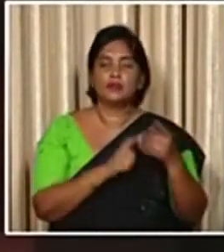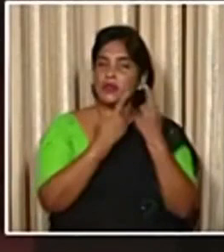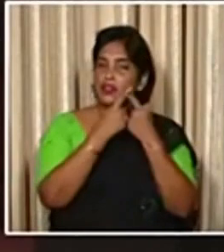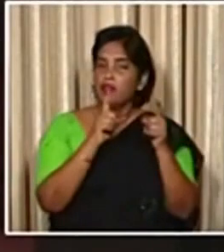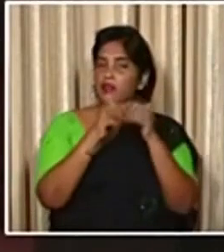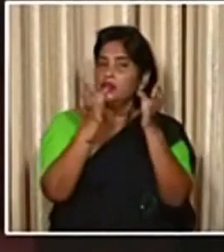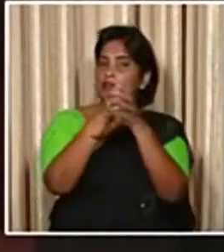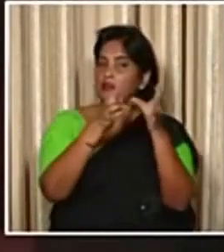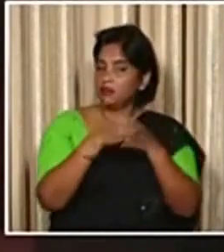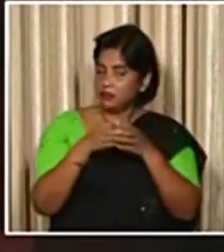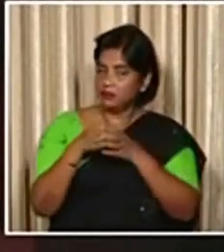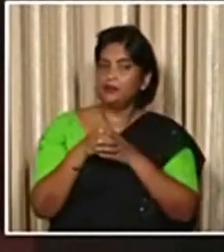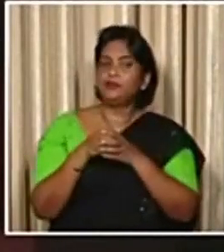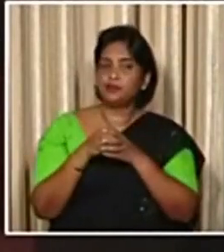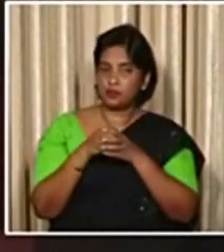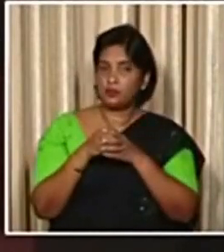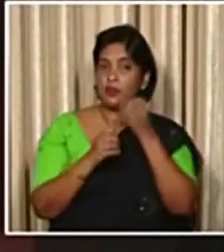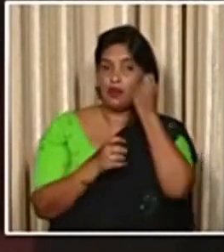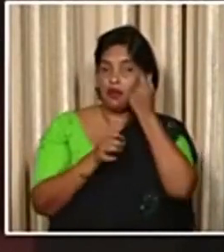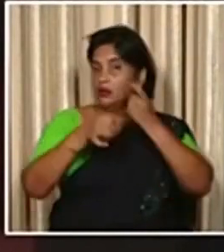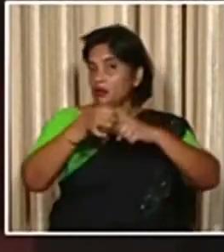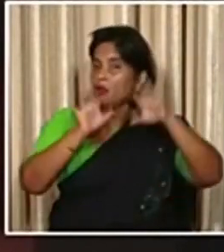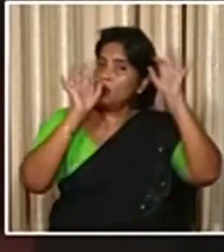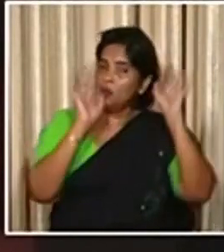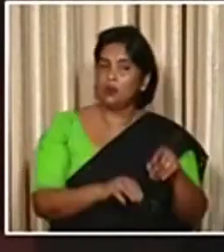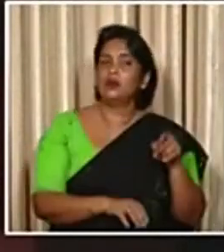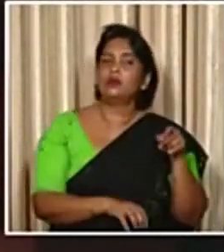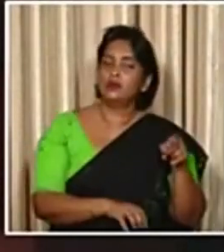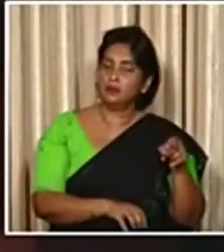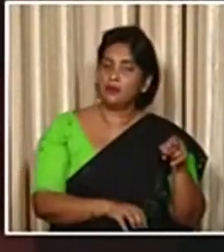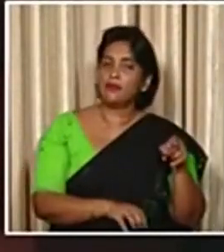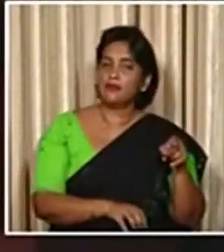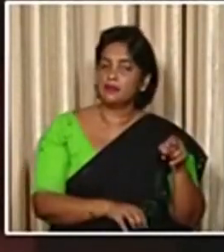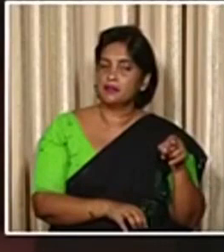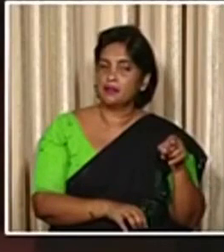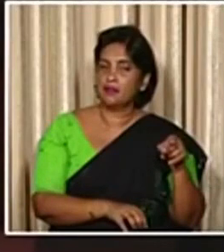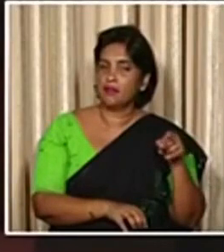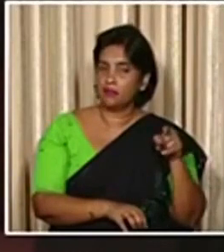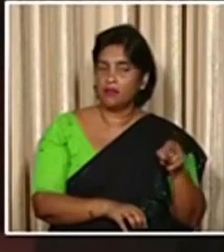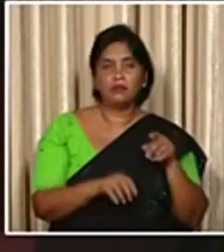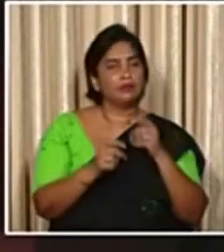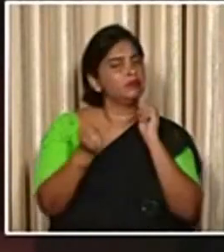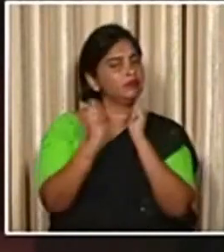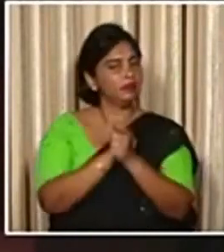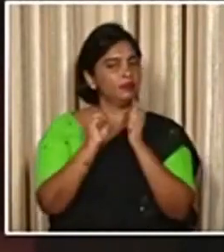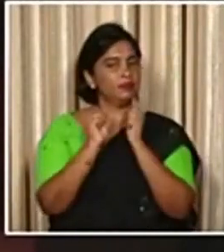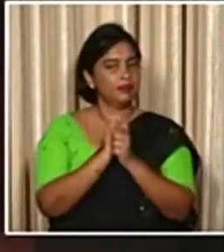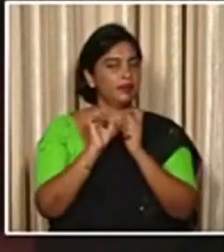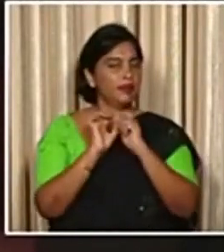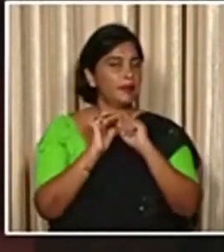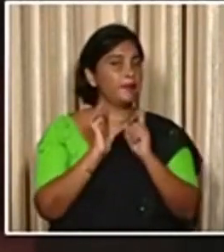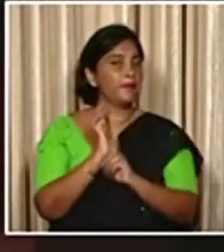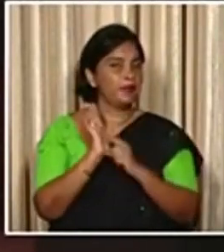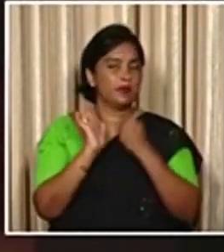විවිධ පාර්ශවකරුවන්ගේ අදහස් විමසන්නේ නැතුව මේ සංශෝධන කෙටුම්